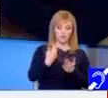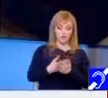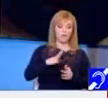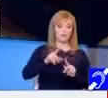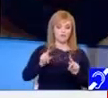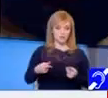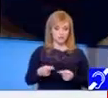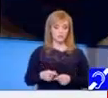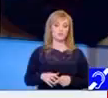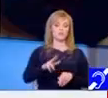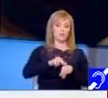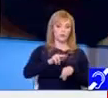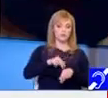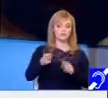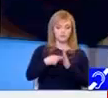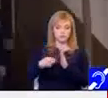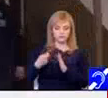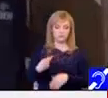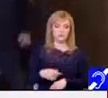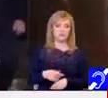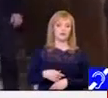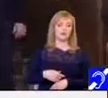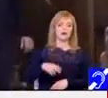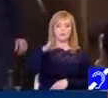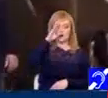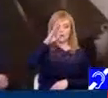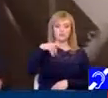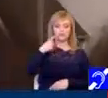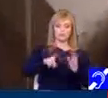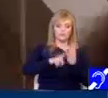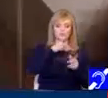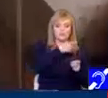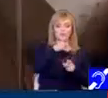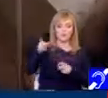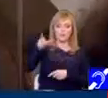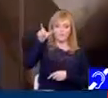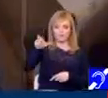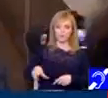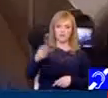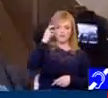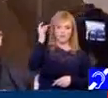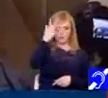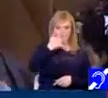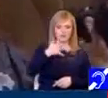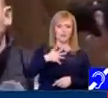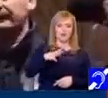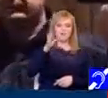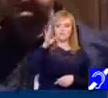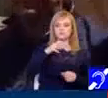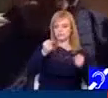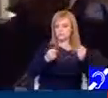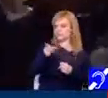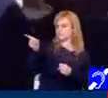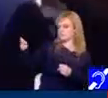fost reținut într-o secție de poliție și interogat. Luca Traini a deschis focul asupra unor persoane de culoare în timp ce se afla la volan în orașul